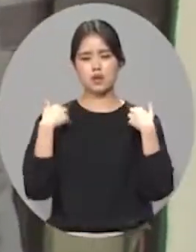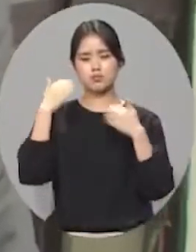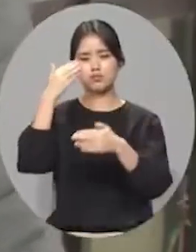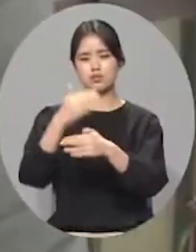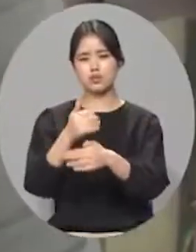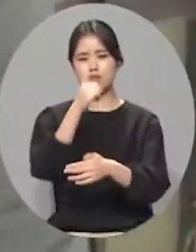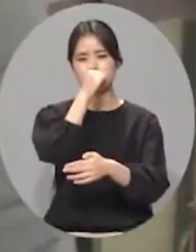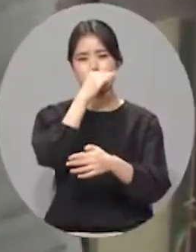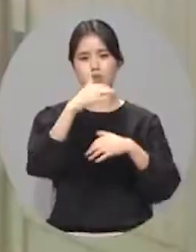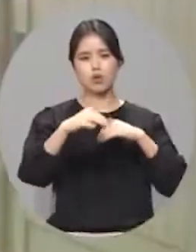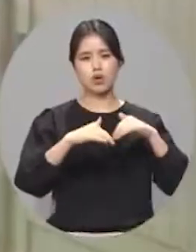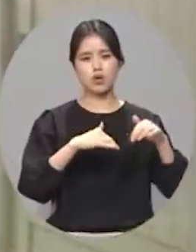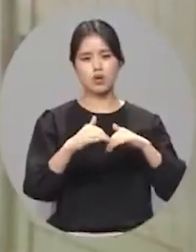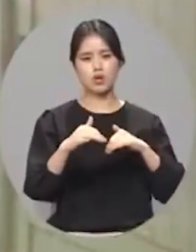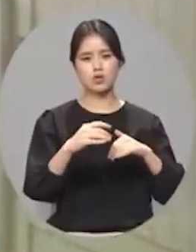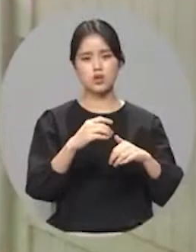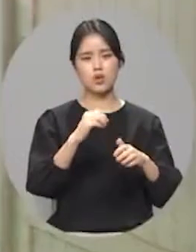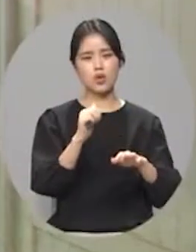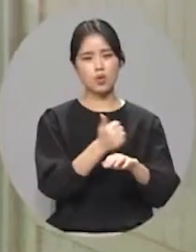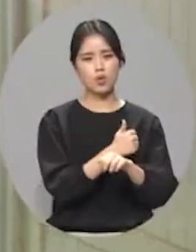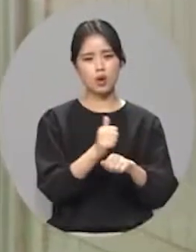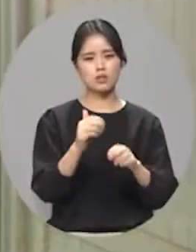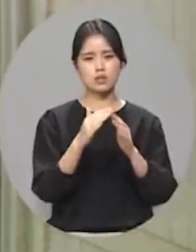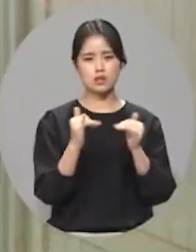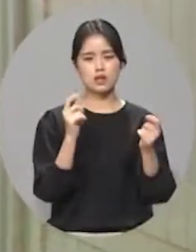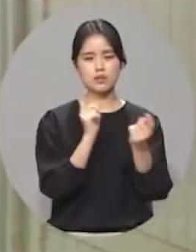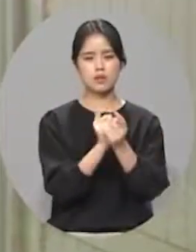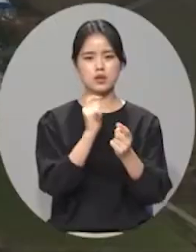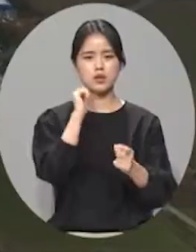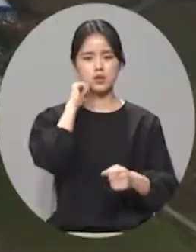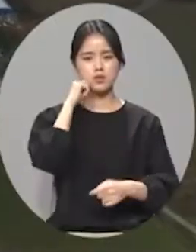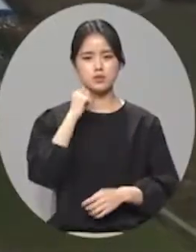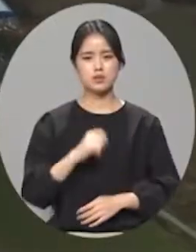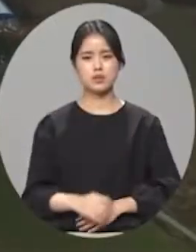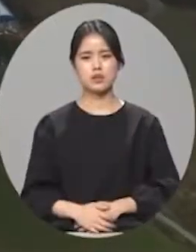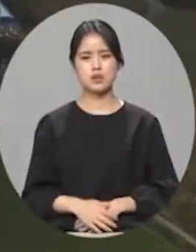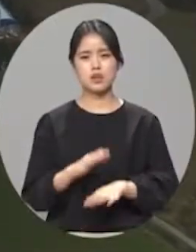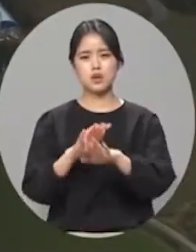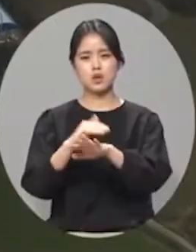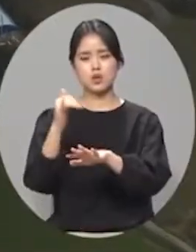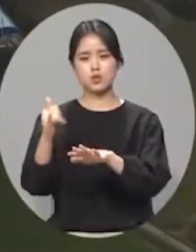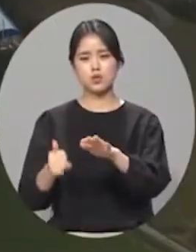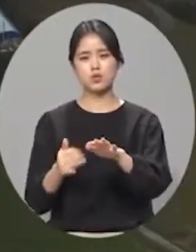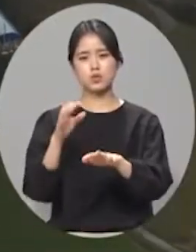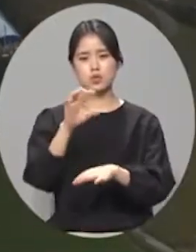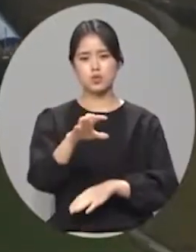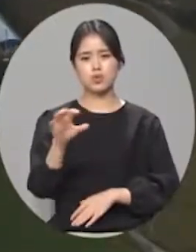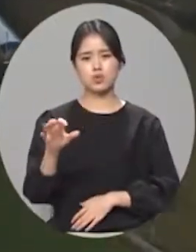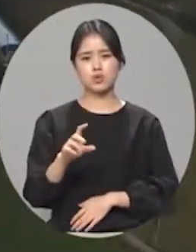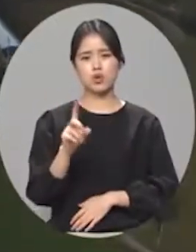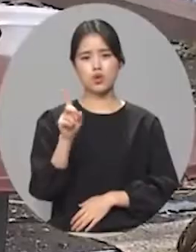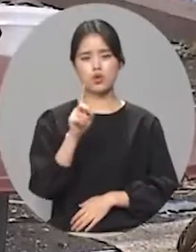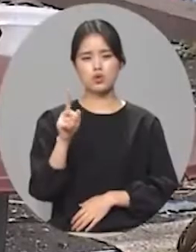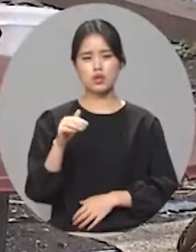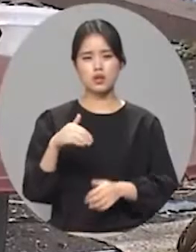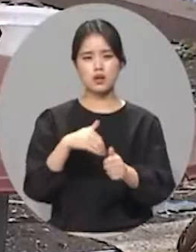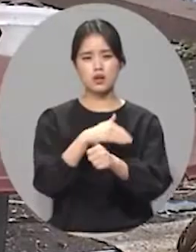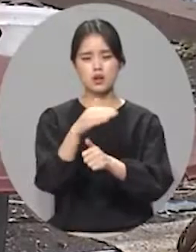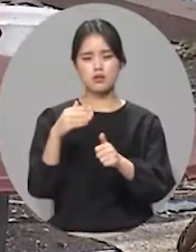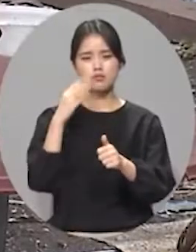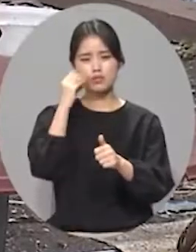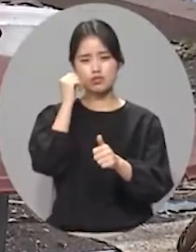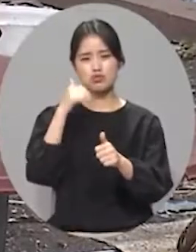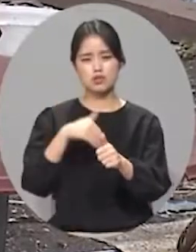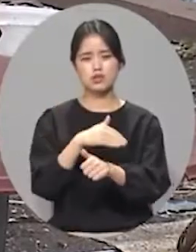닫았고 거리에선 오가는 사람을 만나기 어렵습니다. 농촌 시군에선 어딜 가나 볼 수 있는